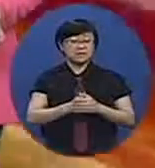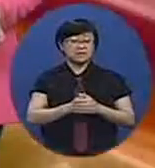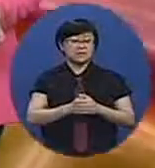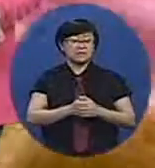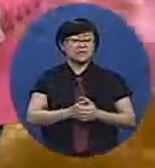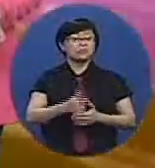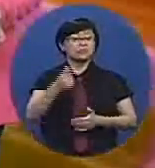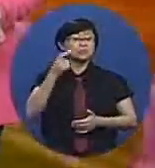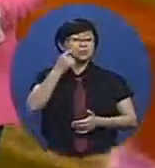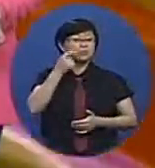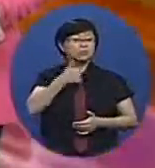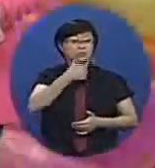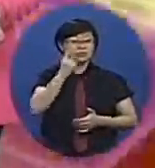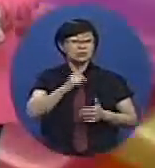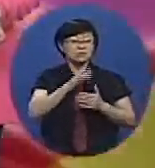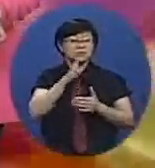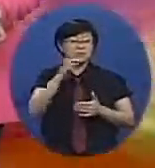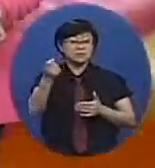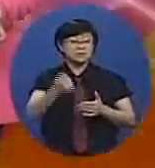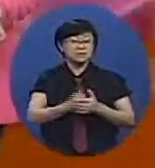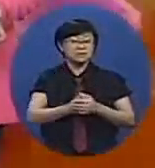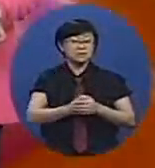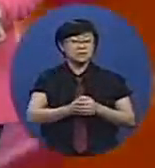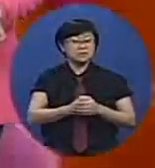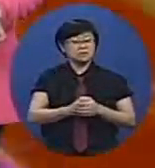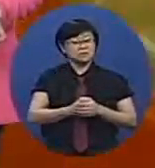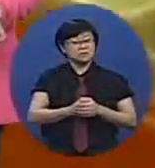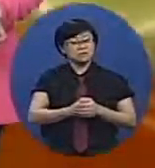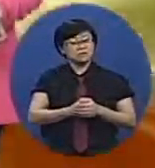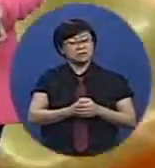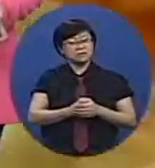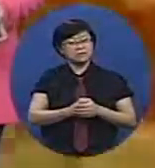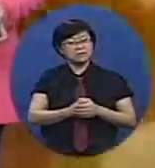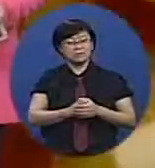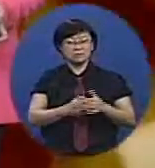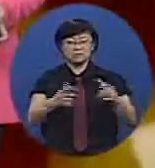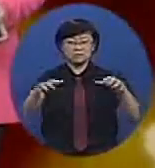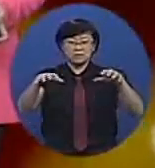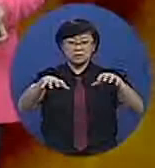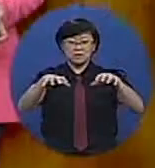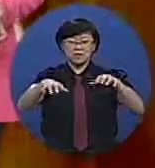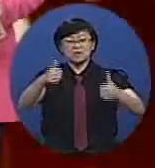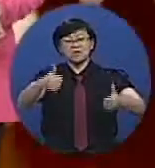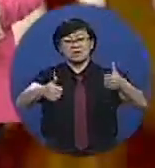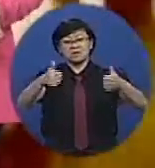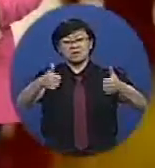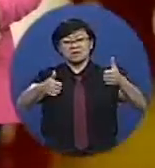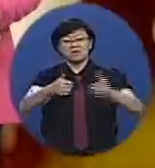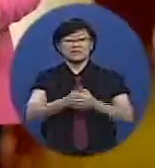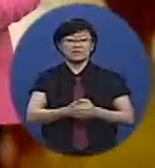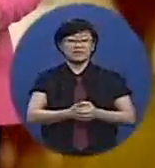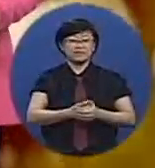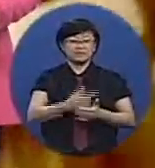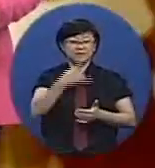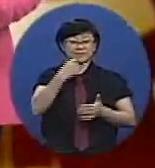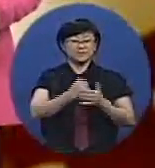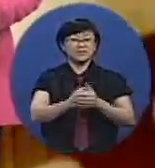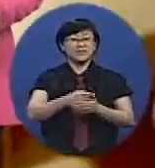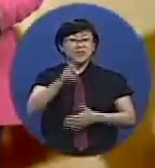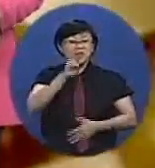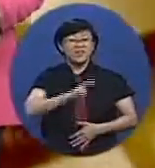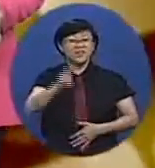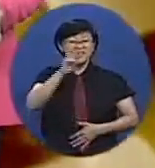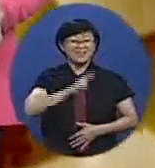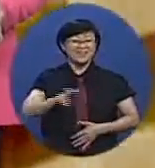농협보다는 뭐하지만은 네. 한 40년 가까이 농협하고 옆에서 경쟁해요. 네. 어쨌든 아, 어머니 원점이나 뭐.